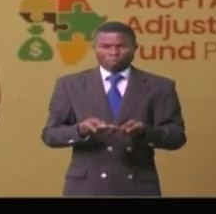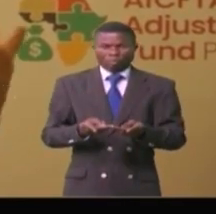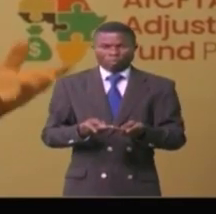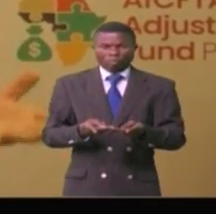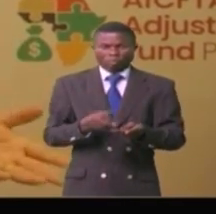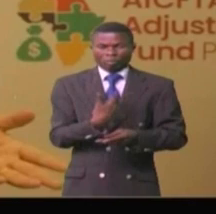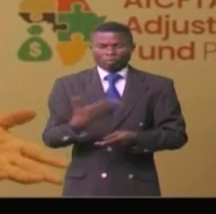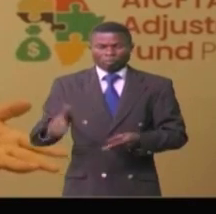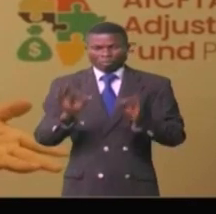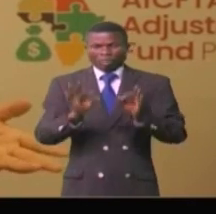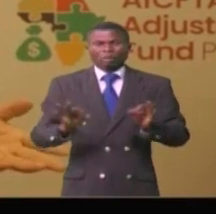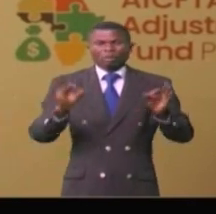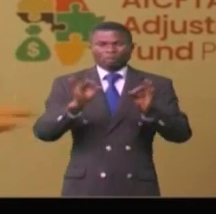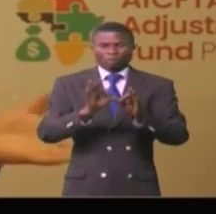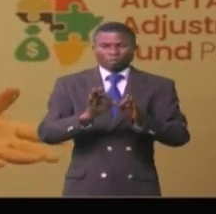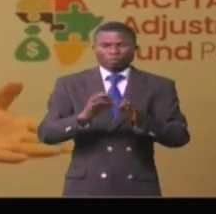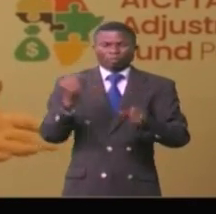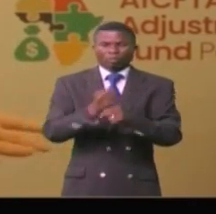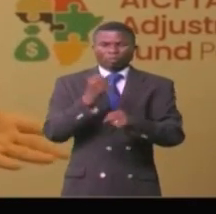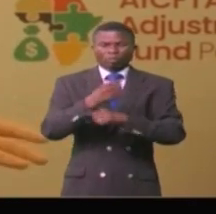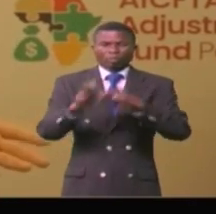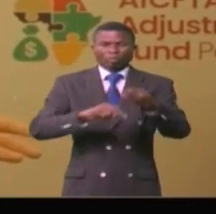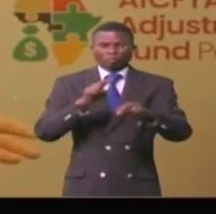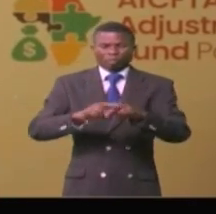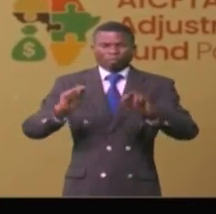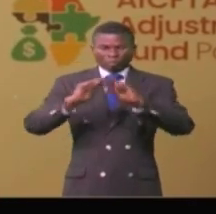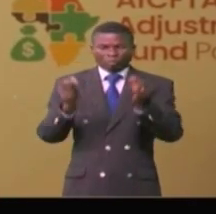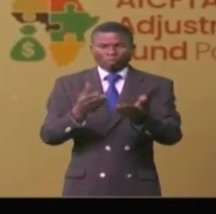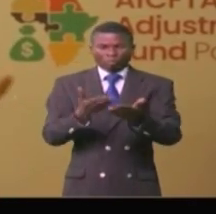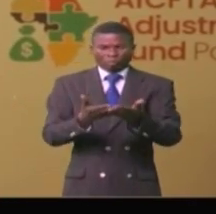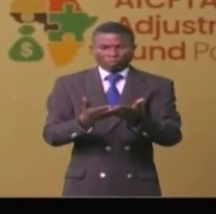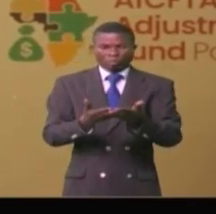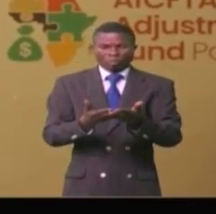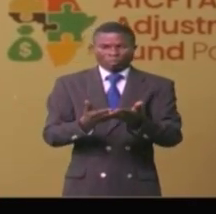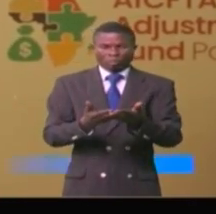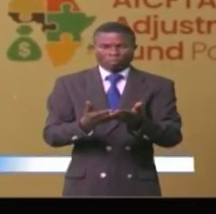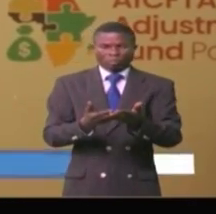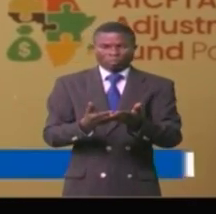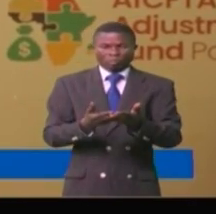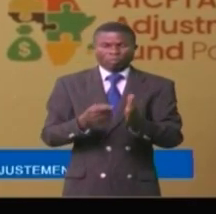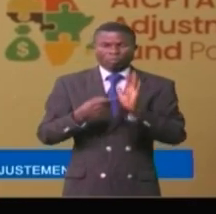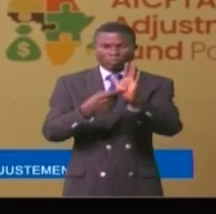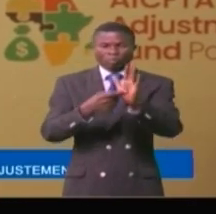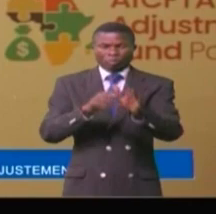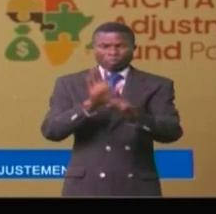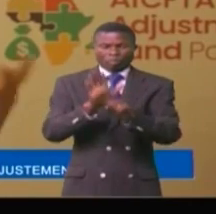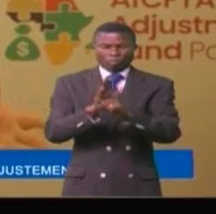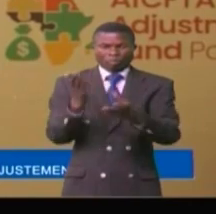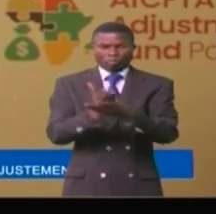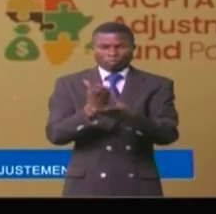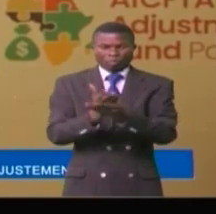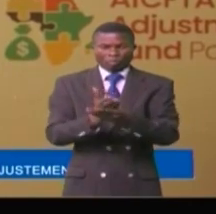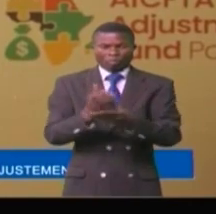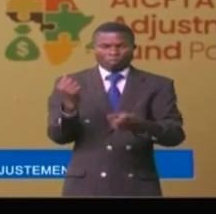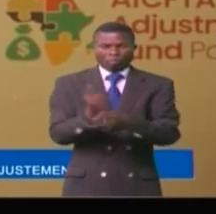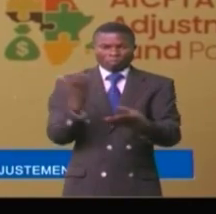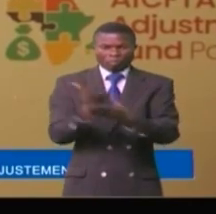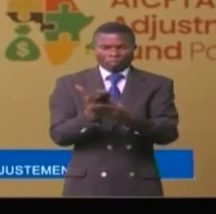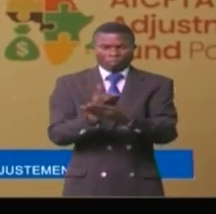les outils nécessaires d'un fonctionnement normal d'une institution. Et donc on a approuvé plusieurs documents, les documents de